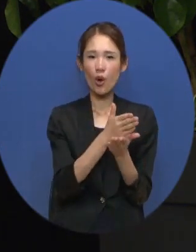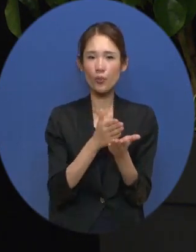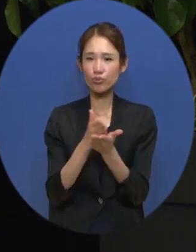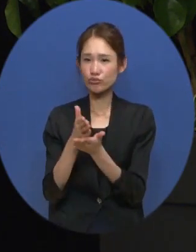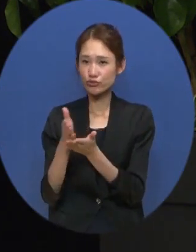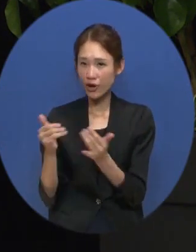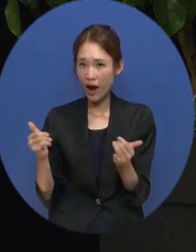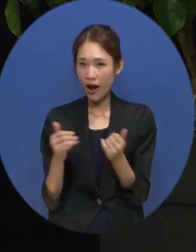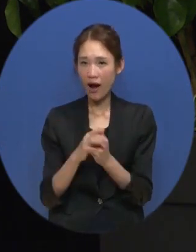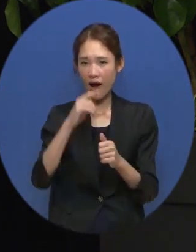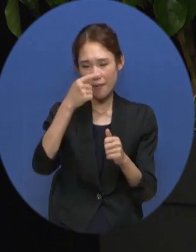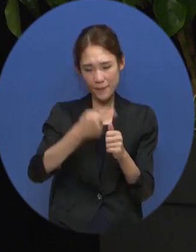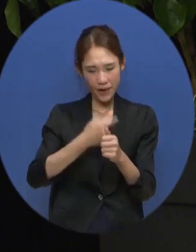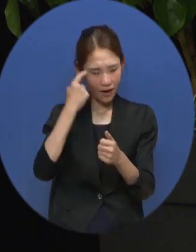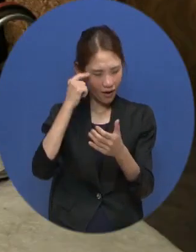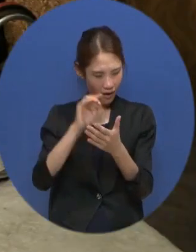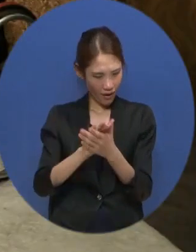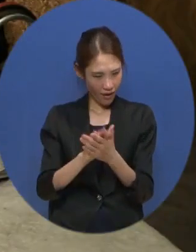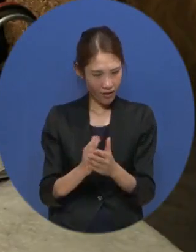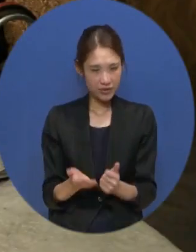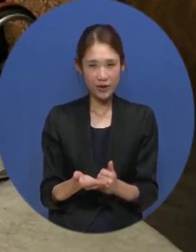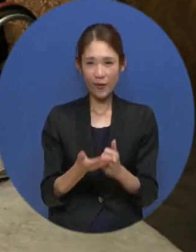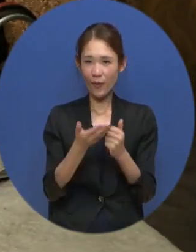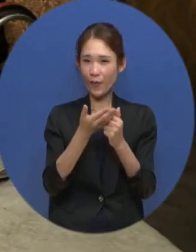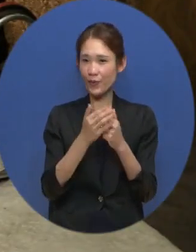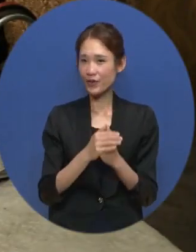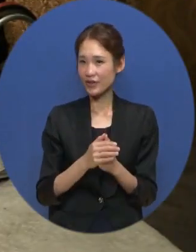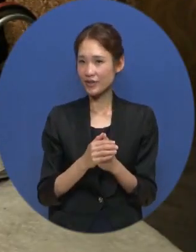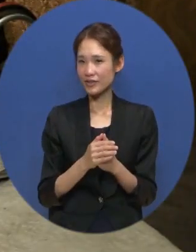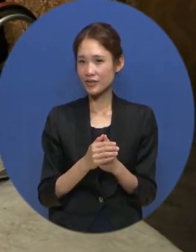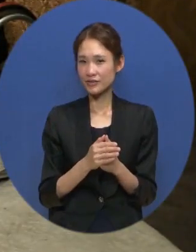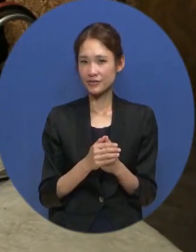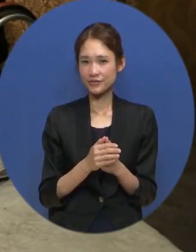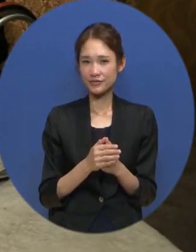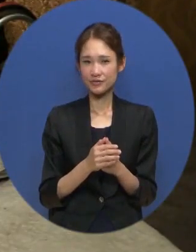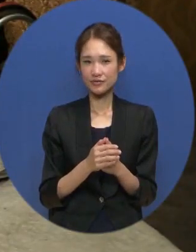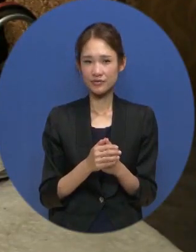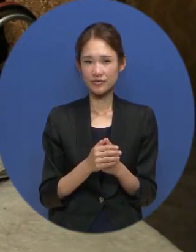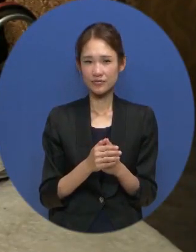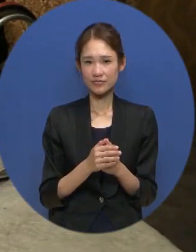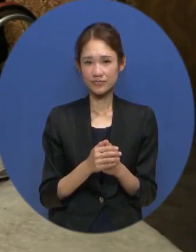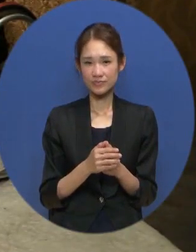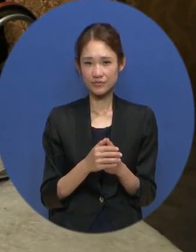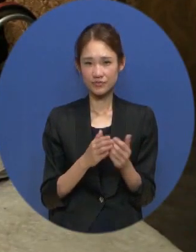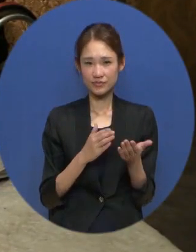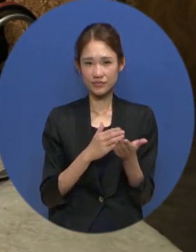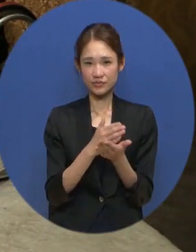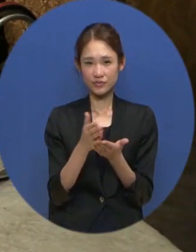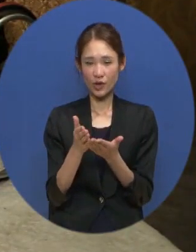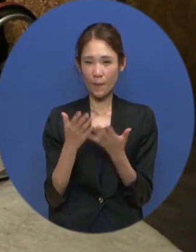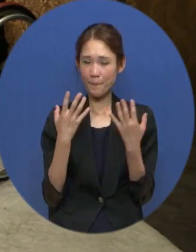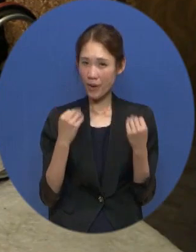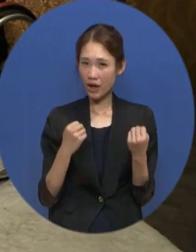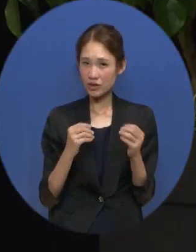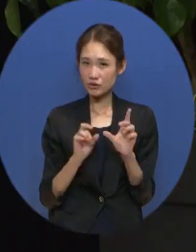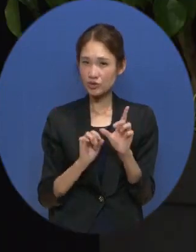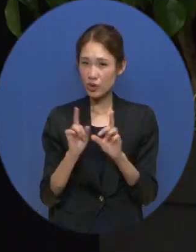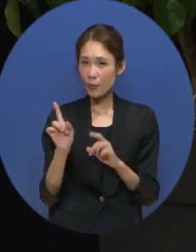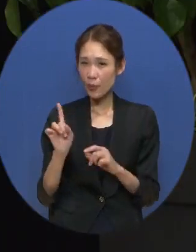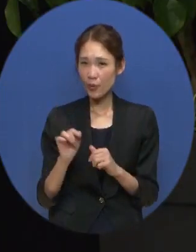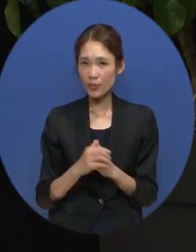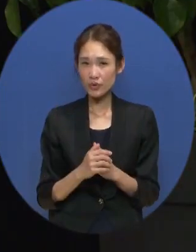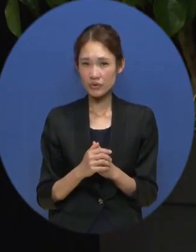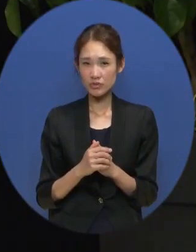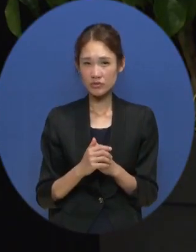전문가가 네. 저절로 양성이 되는 것 같습니다. 네, 그럴 것 같습니다. 네. 그렇다면 그 어떤 업종이 좀 많은 편인가요?